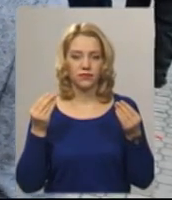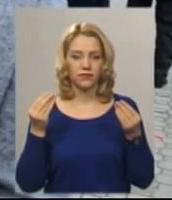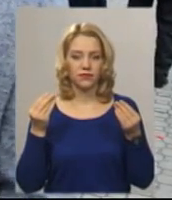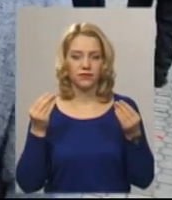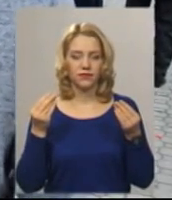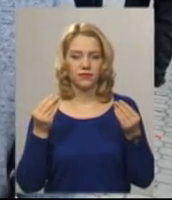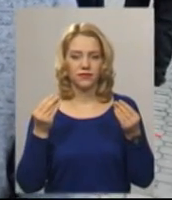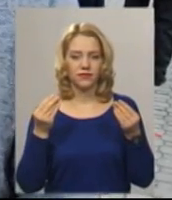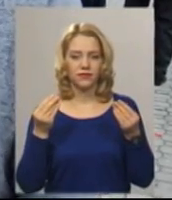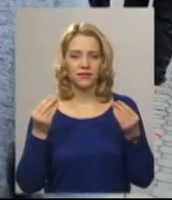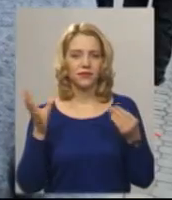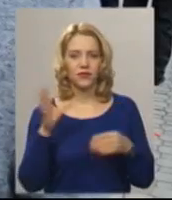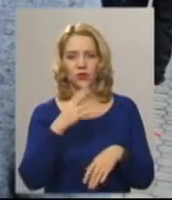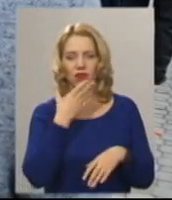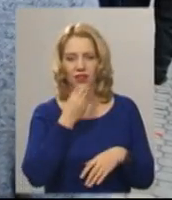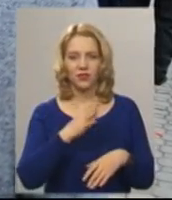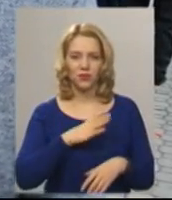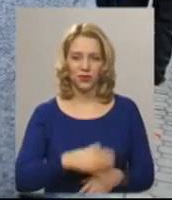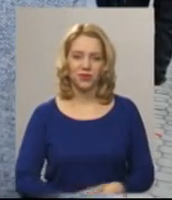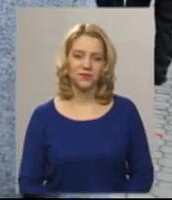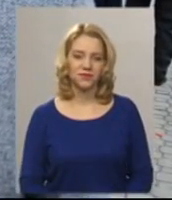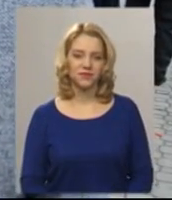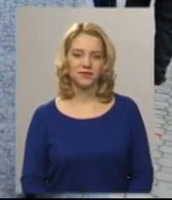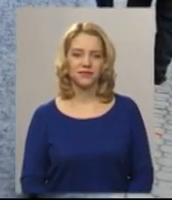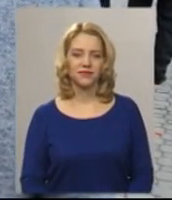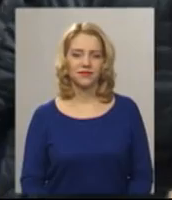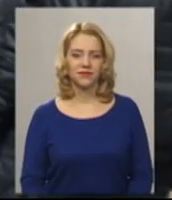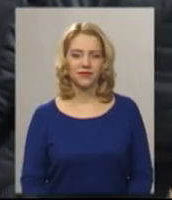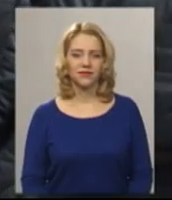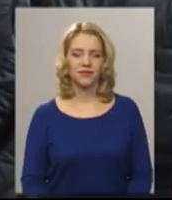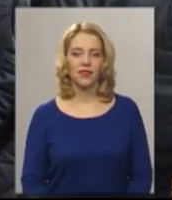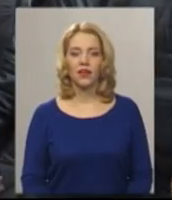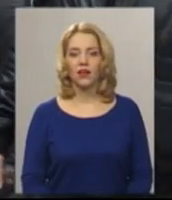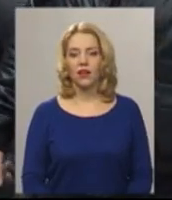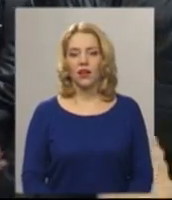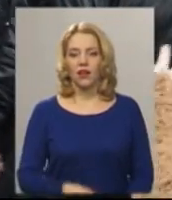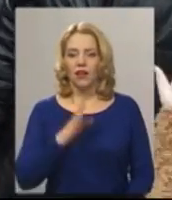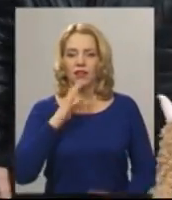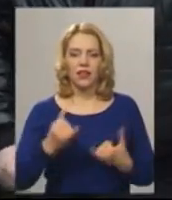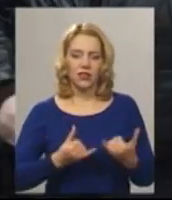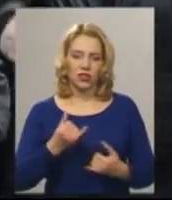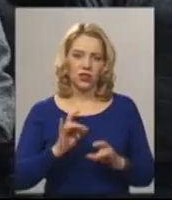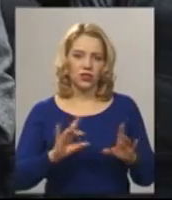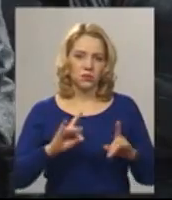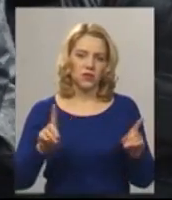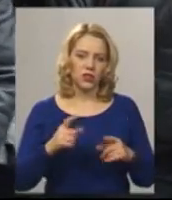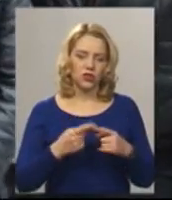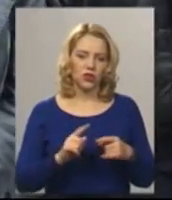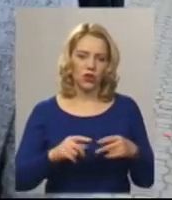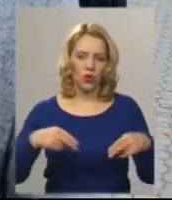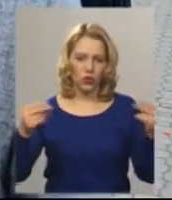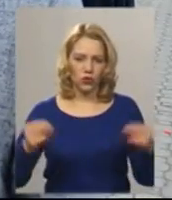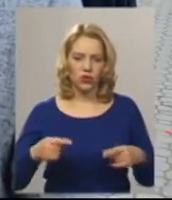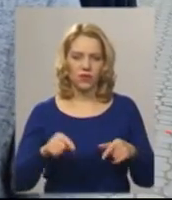квітки, ну, все гарно. І романтично. Да. Наречена розповіла, для них одруження у цей день